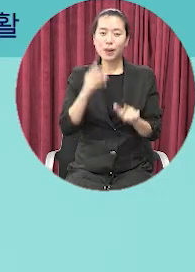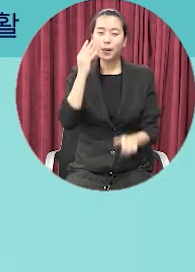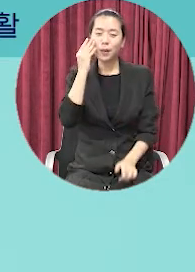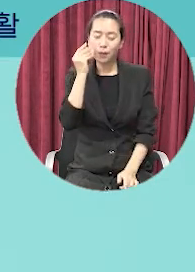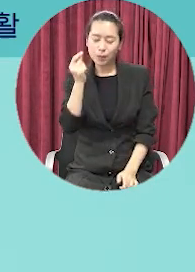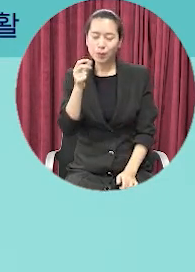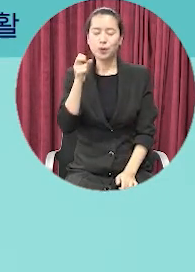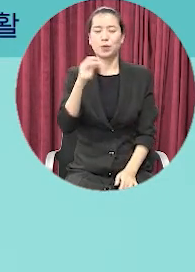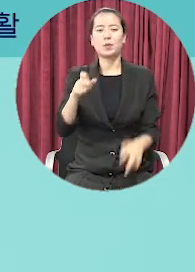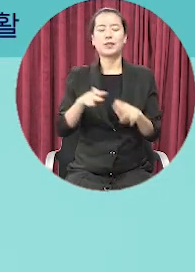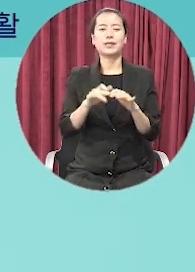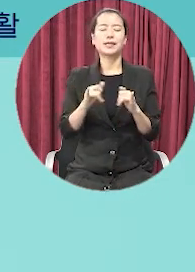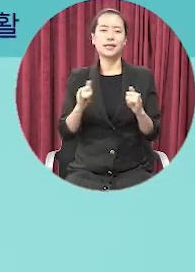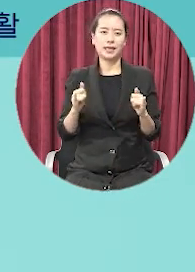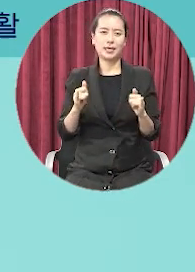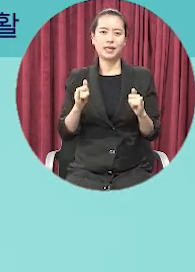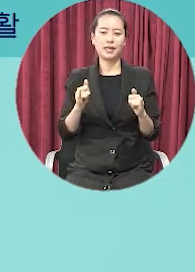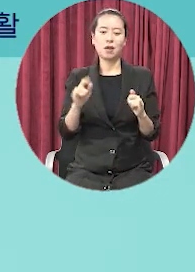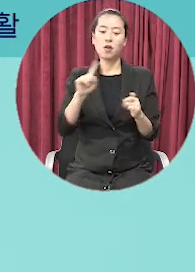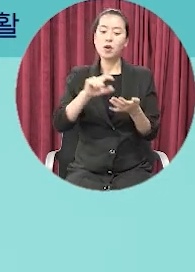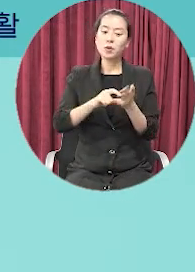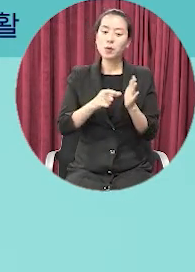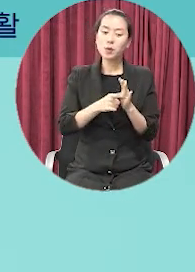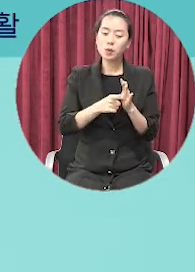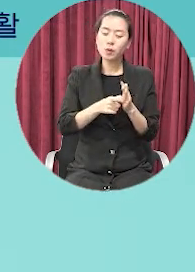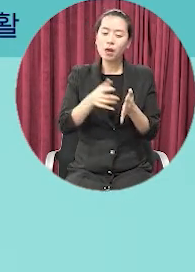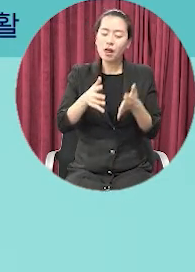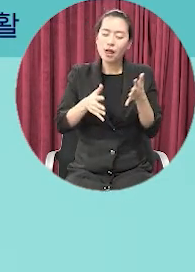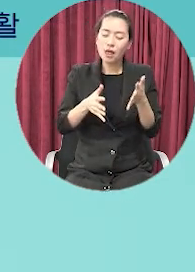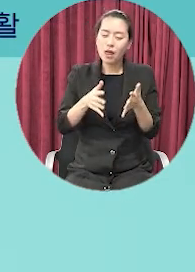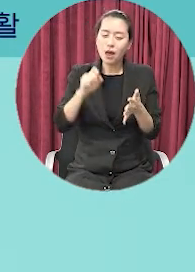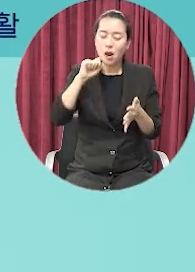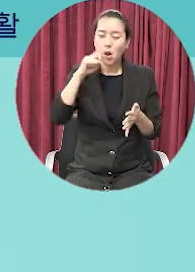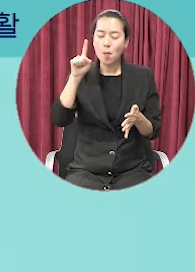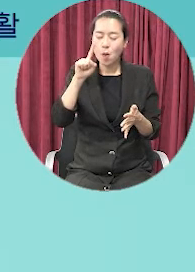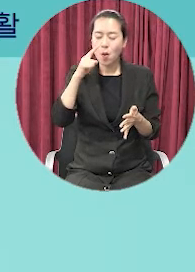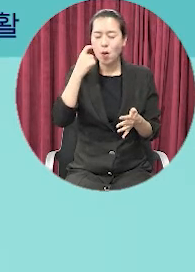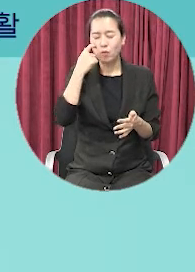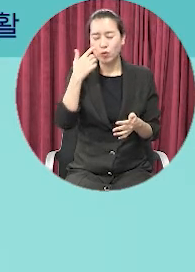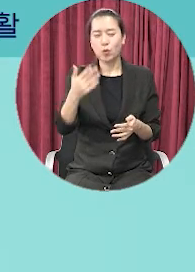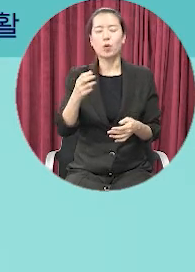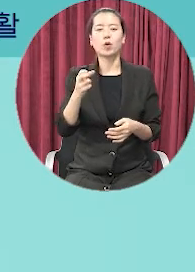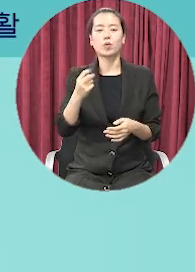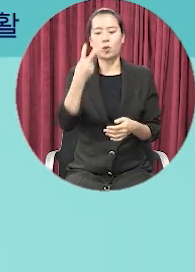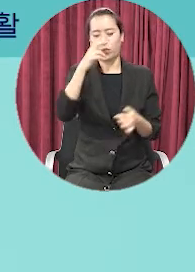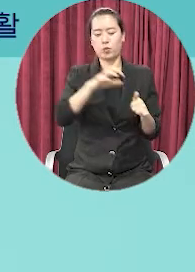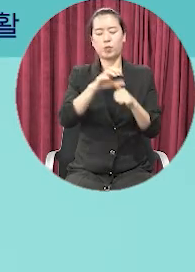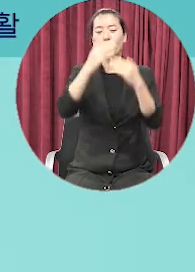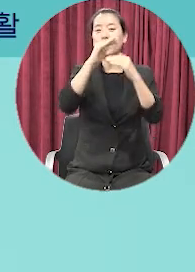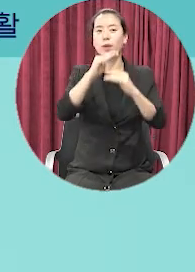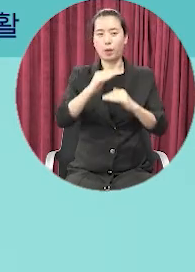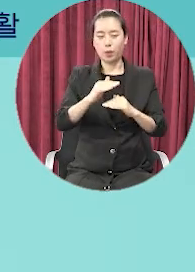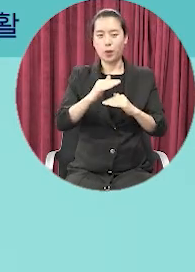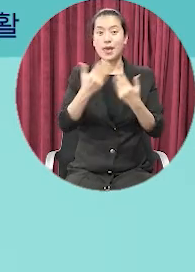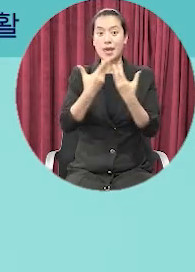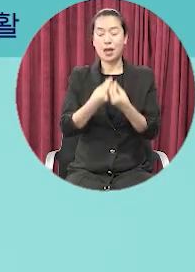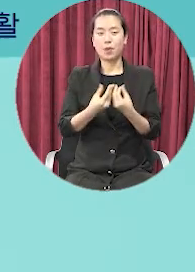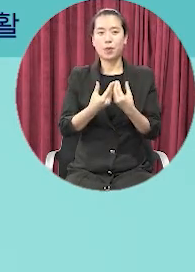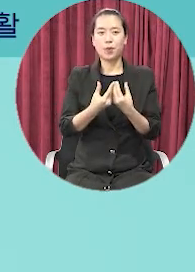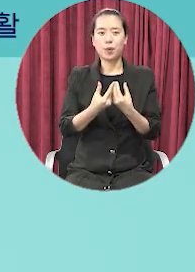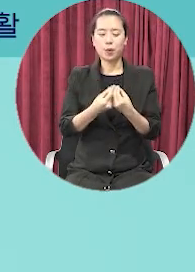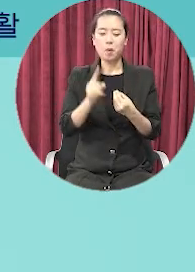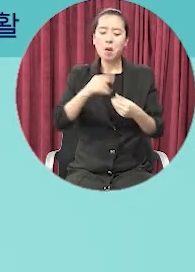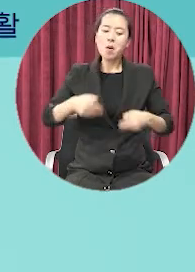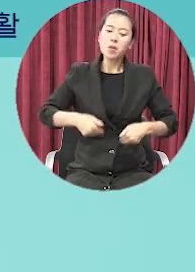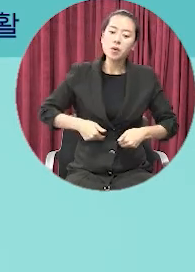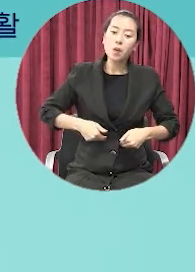또 장애인의 기능 정도를 평가를 했고, 케어 돌봄의 내용, 어떤 것들이